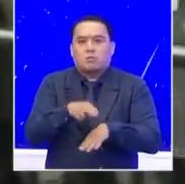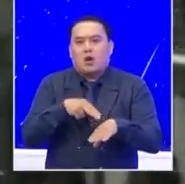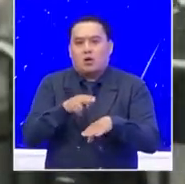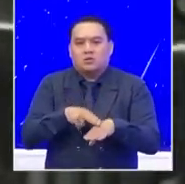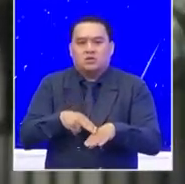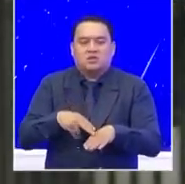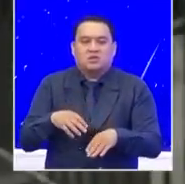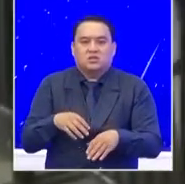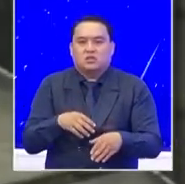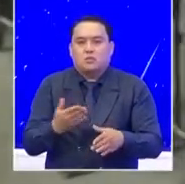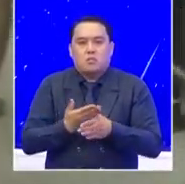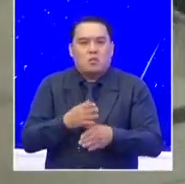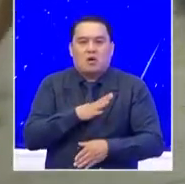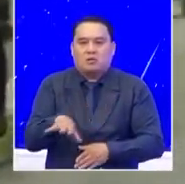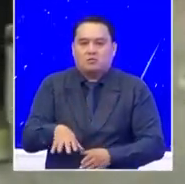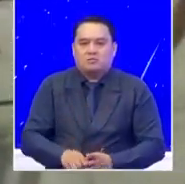полиции никак не среагировал.